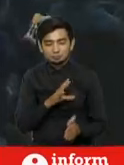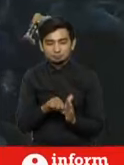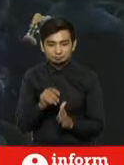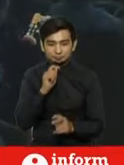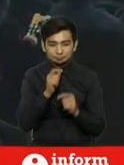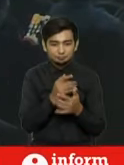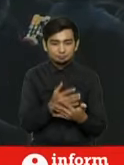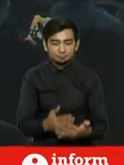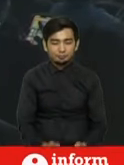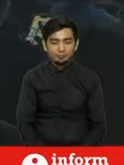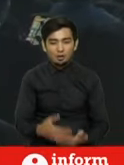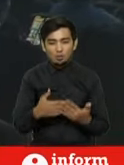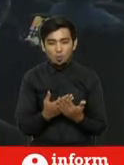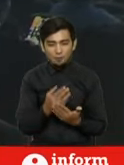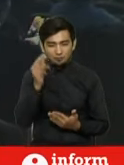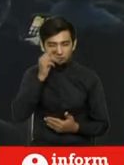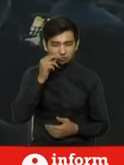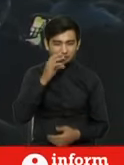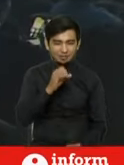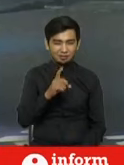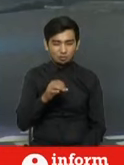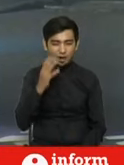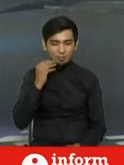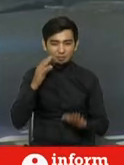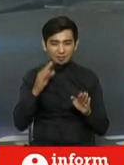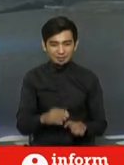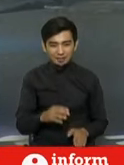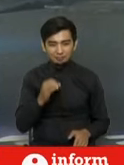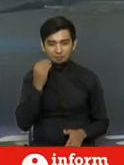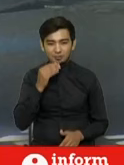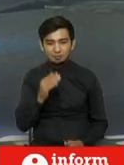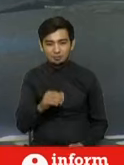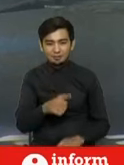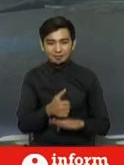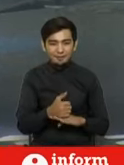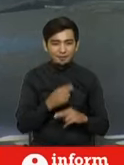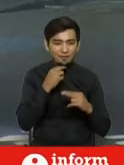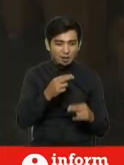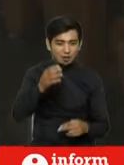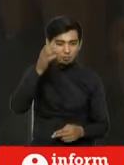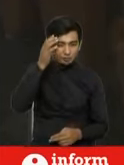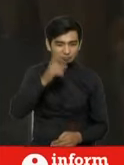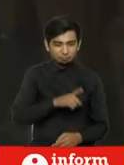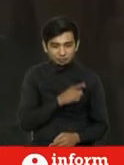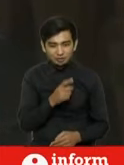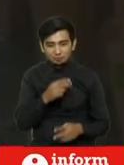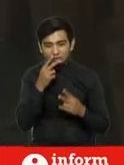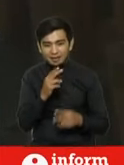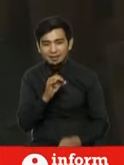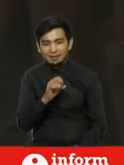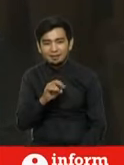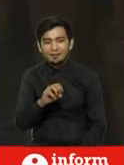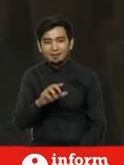награды новый учебный сезон в Алматы обещает стать прорывным Главное внимание эксперта образования сосредоточить на интеграции